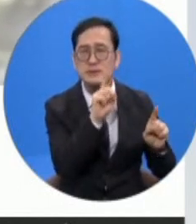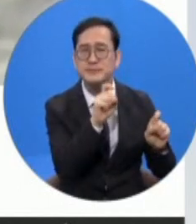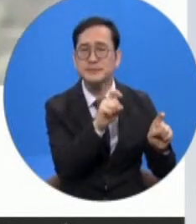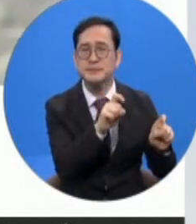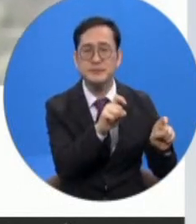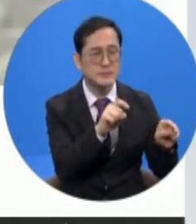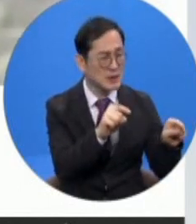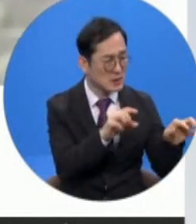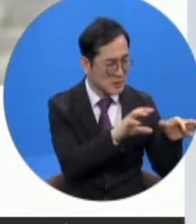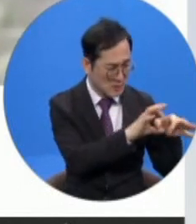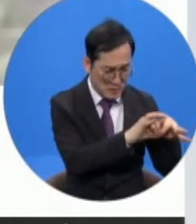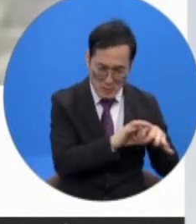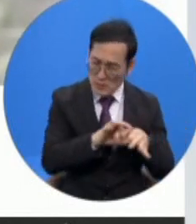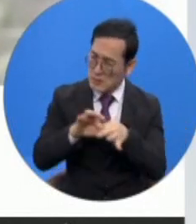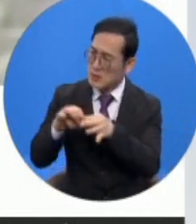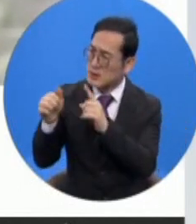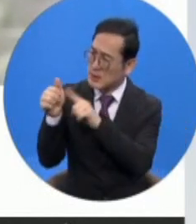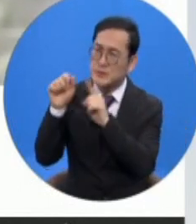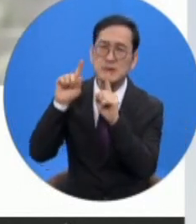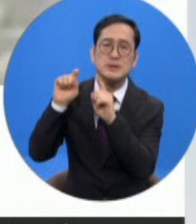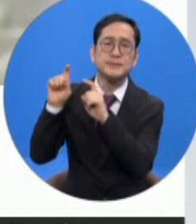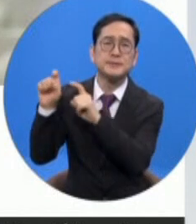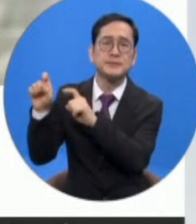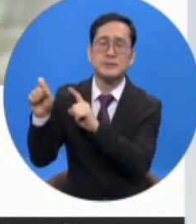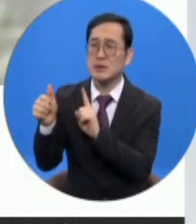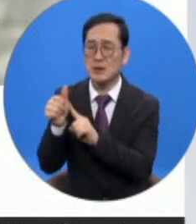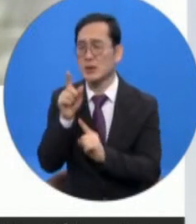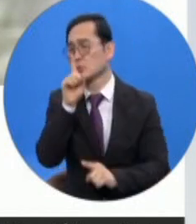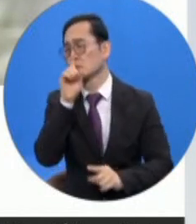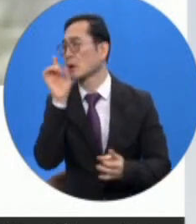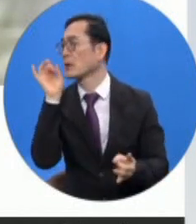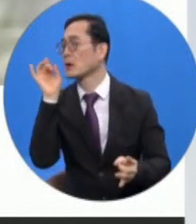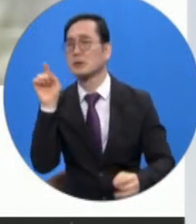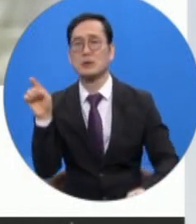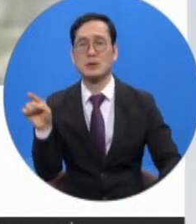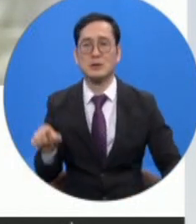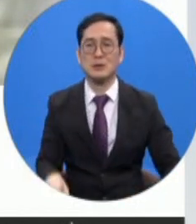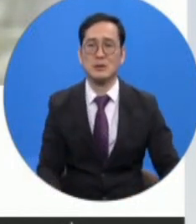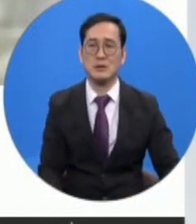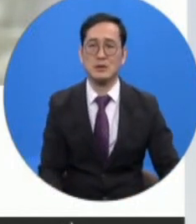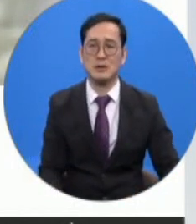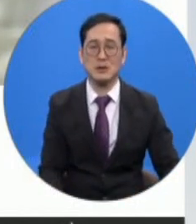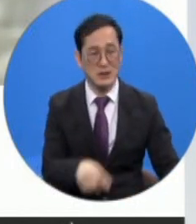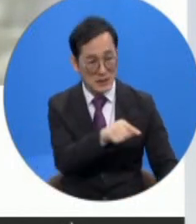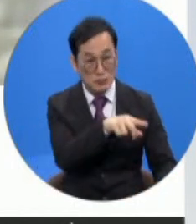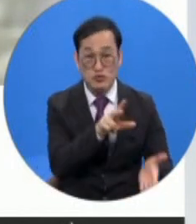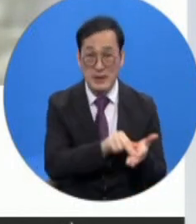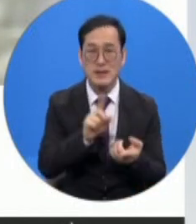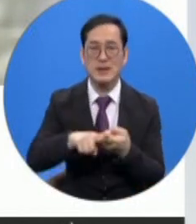여기에 대해서 적극적으로 한마디 말이 없는지 오늘쯤이면 이재명 후보가 직접